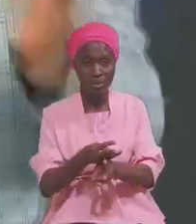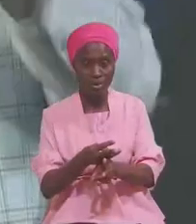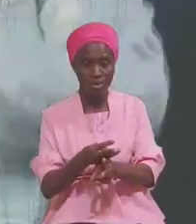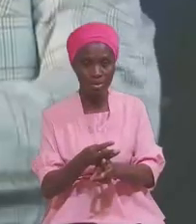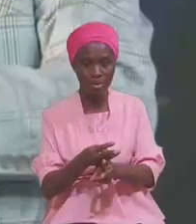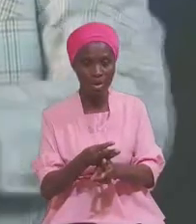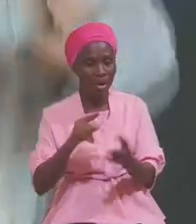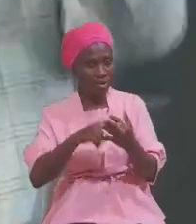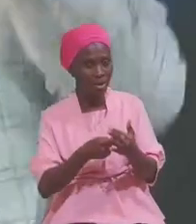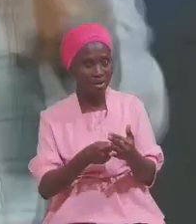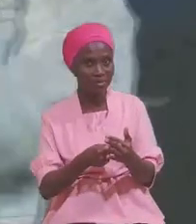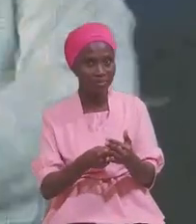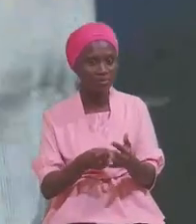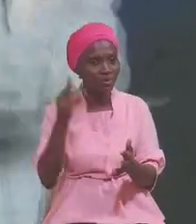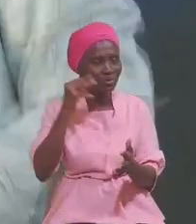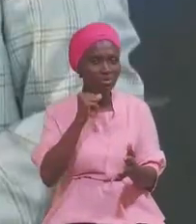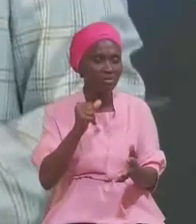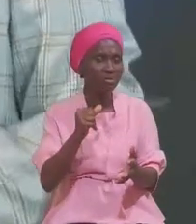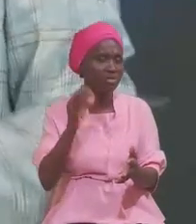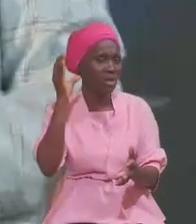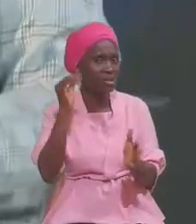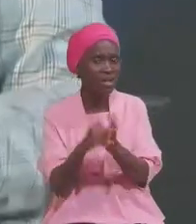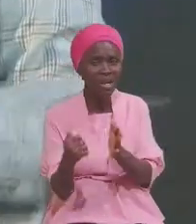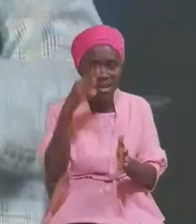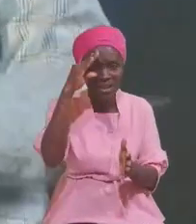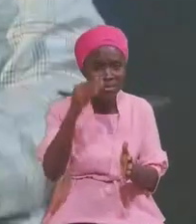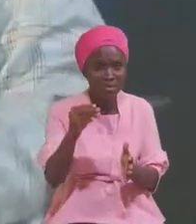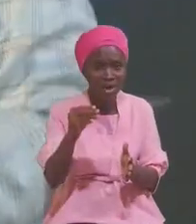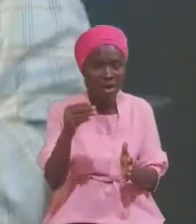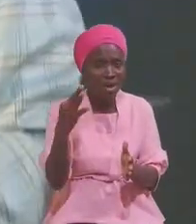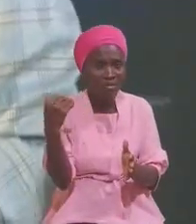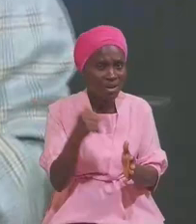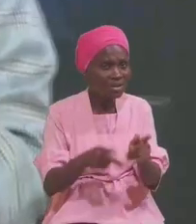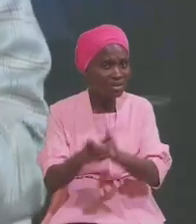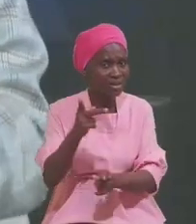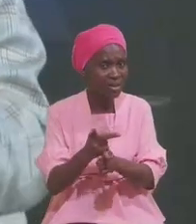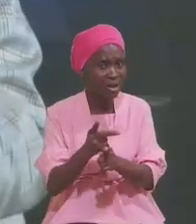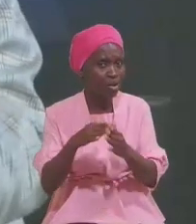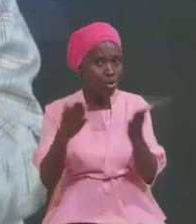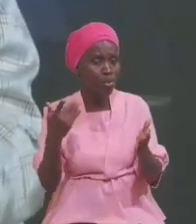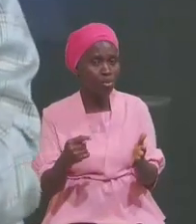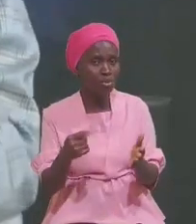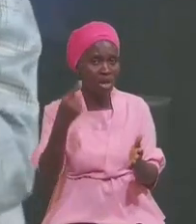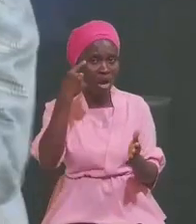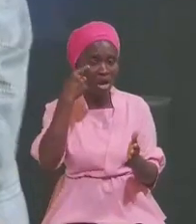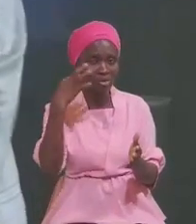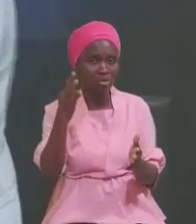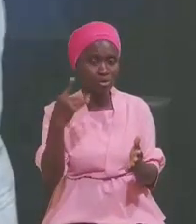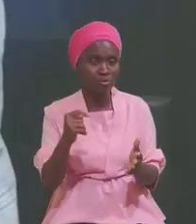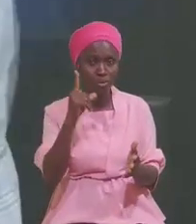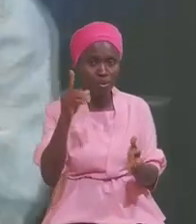quelqu'un ait ouvert les yeux d'un aveugle